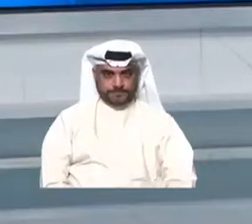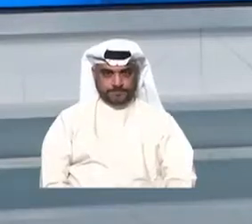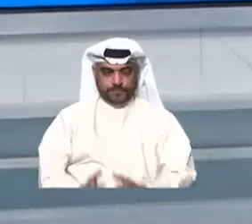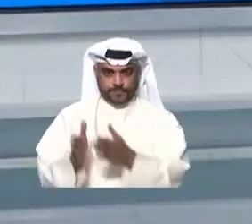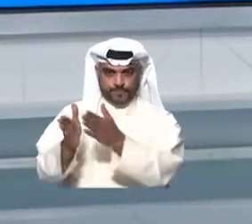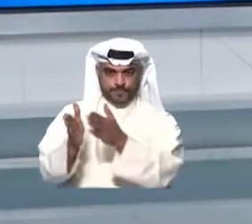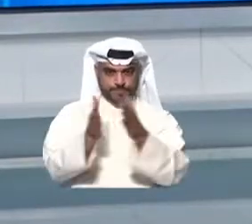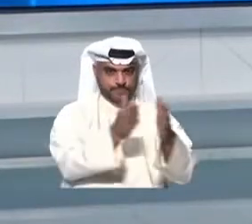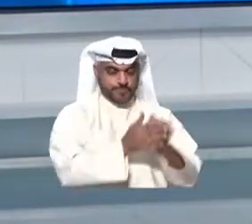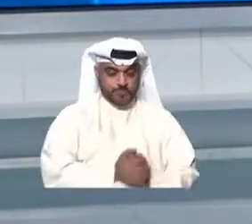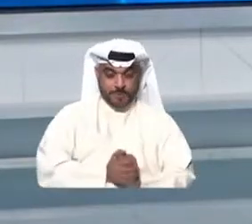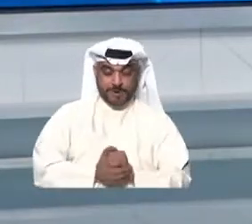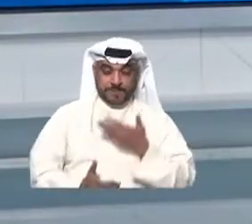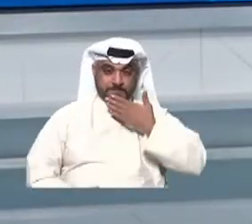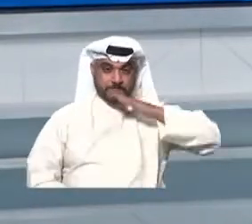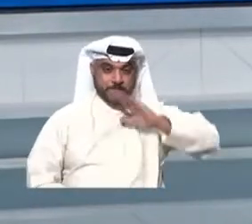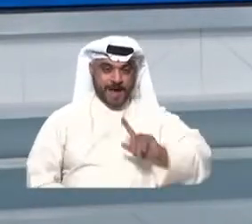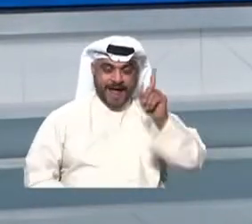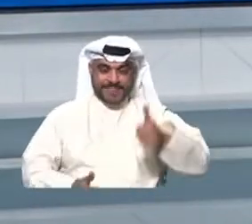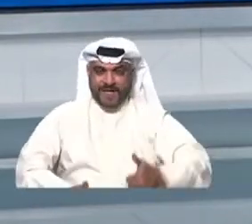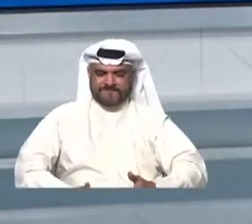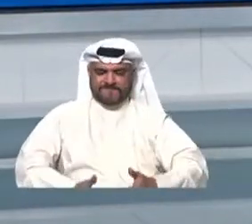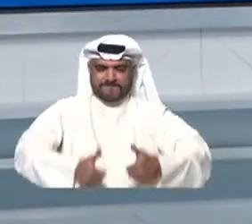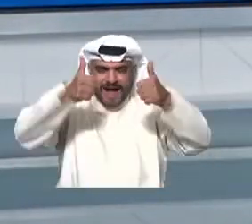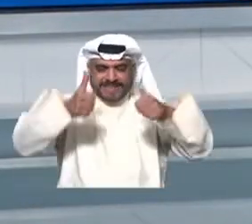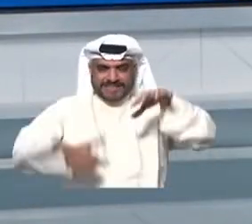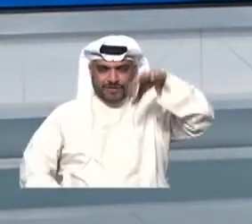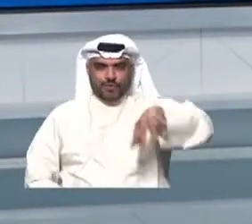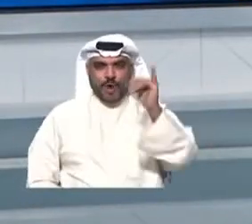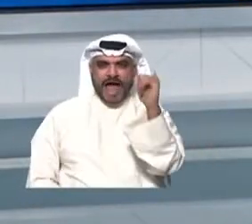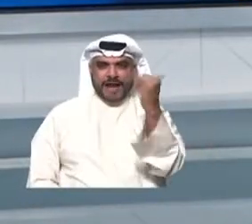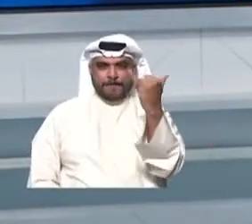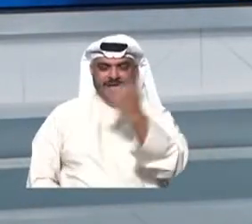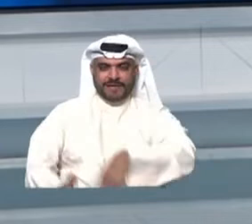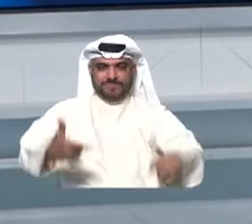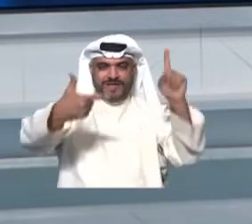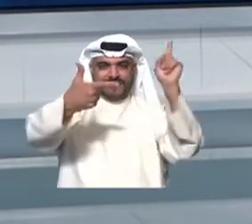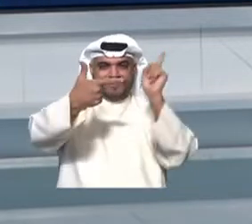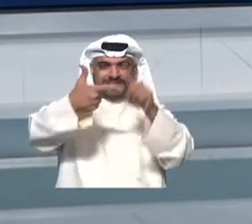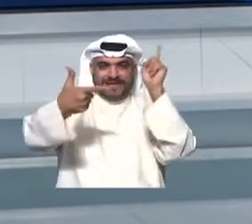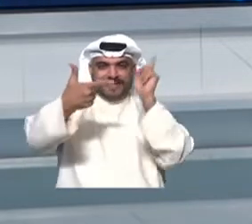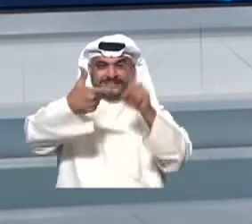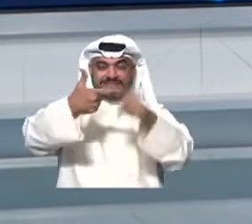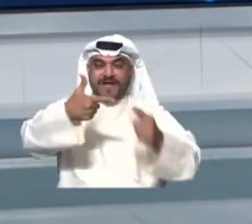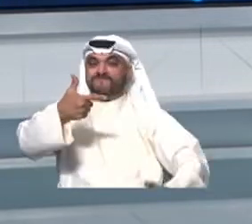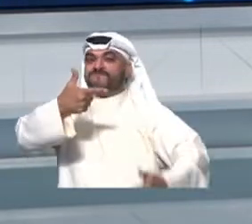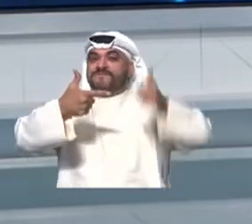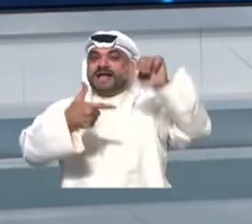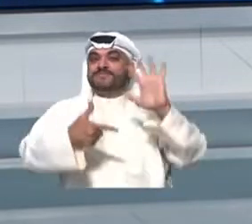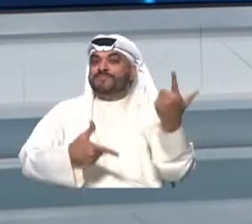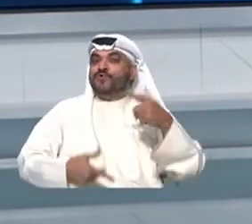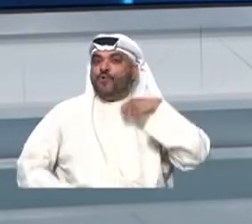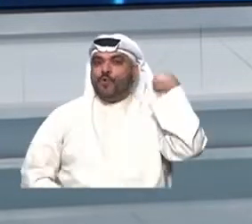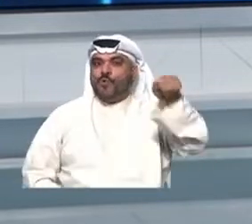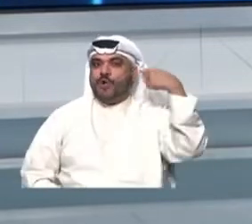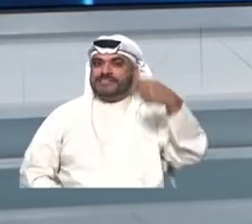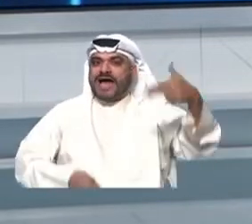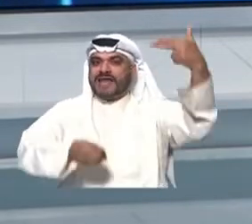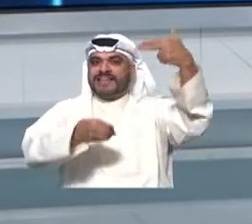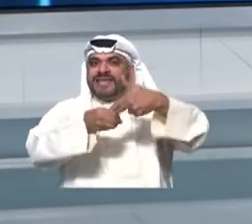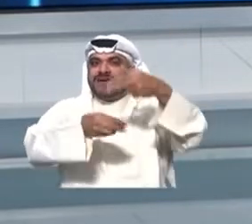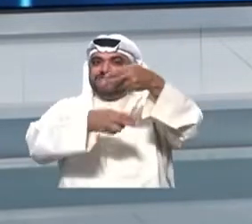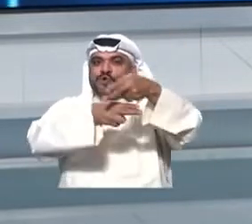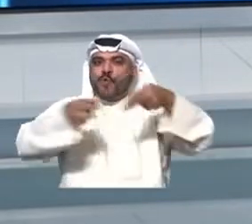في إنجاز مرموق ورائد على مستوى الدول العربية، وزارة النفط تفوز بالمركز الثاني بالجائزة العلمية